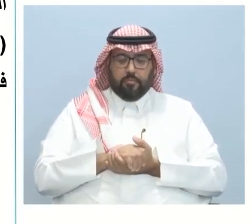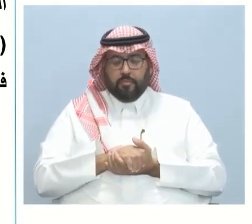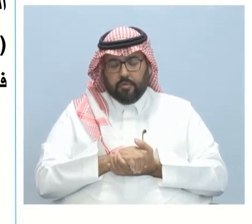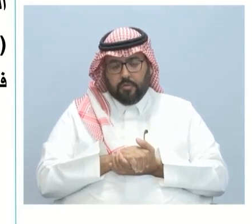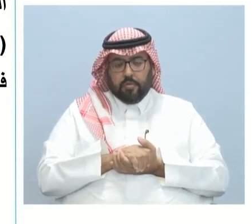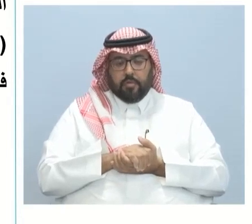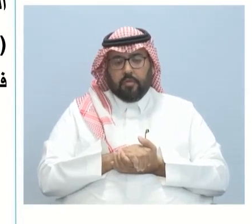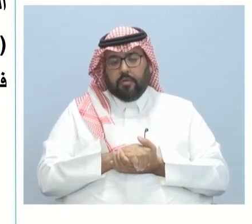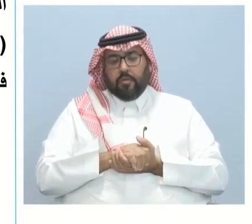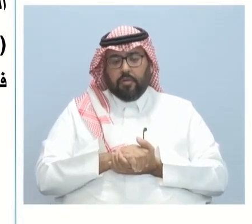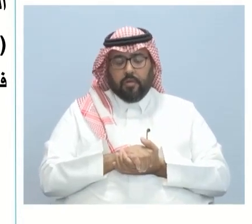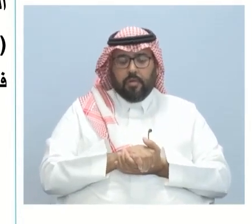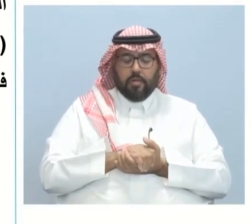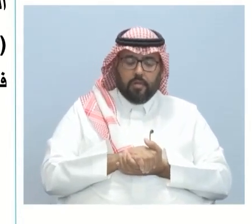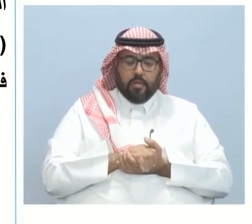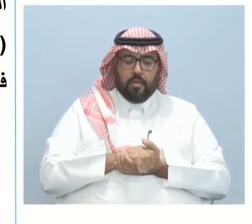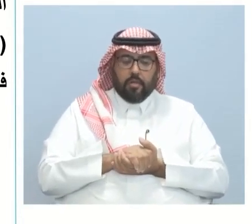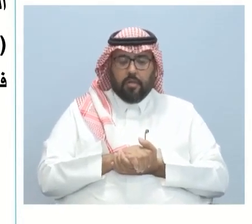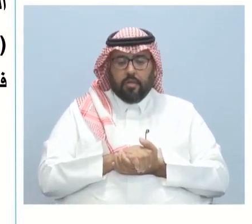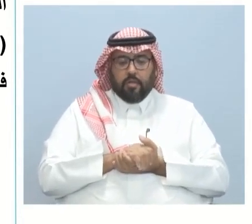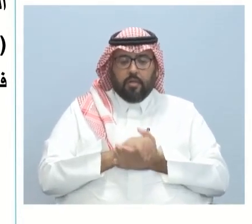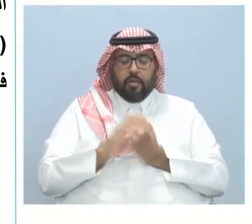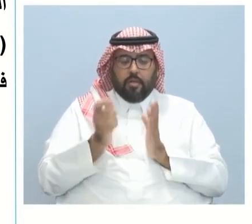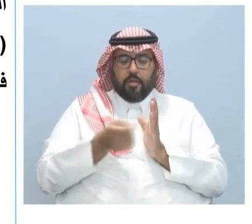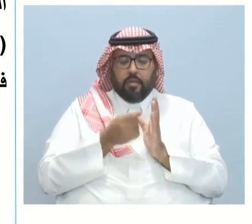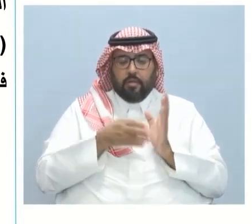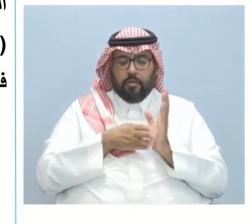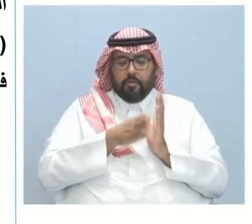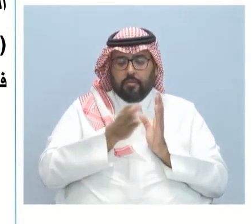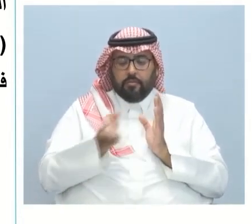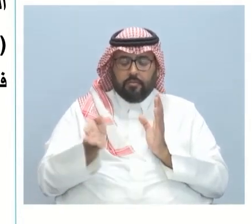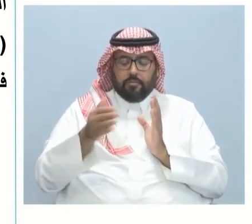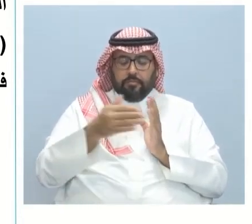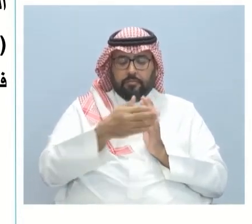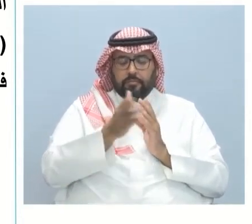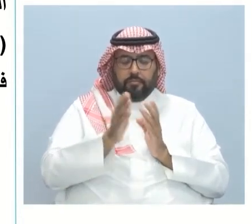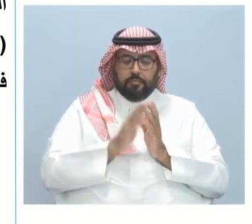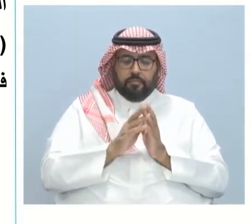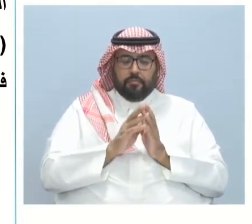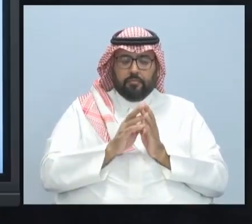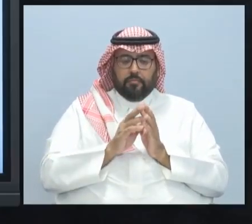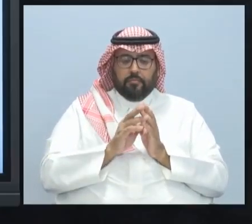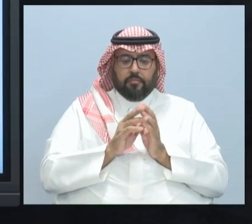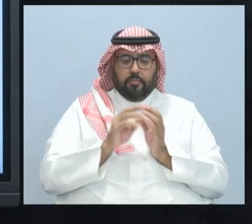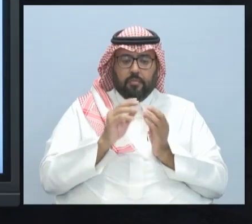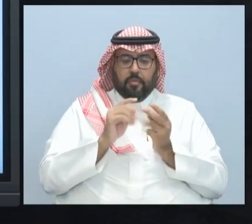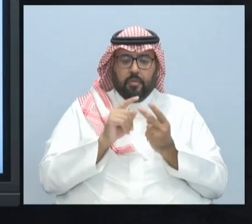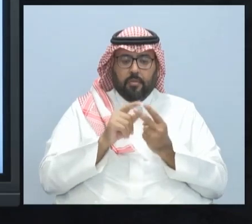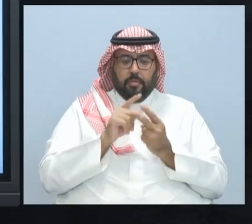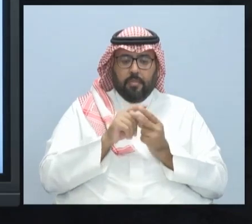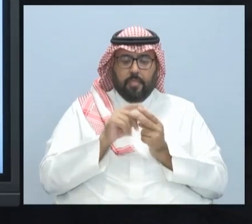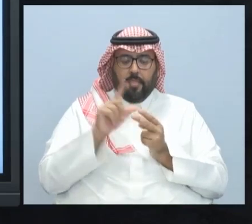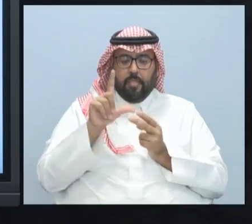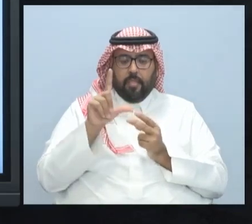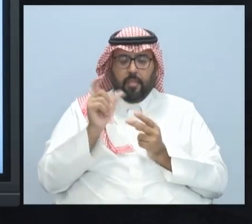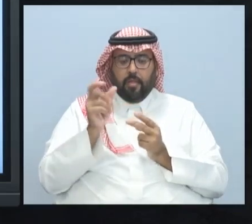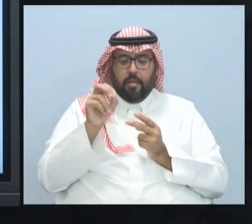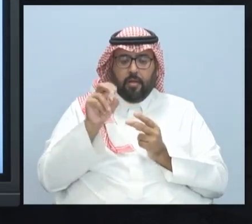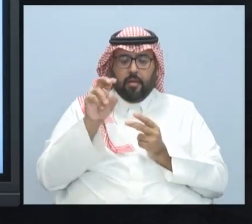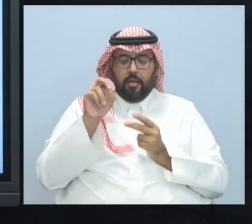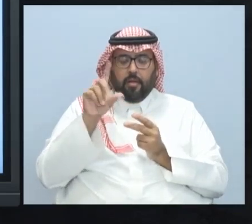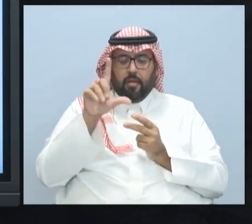استخدام استخدام القلم لرسم مسار ال لاستخدام القلم لدينا لبنتين لبنه نقل القلم